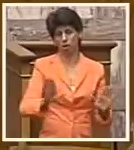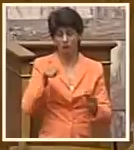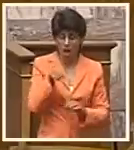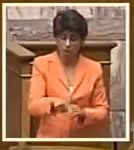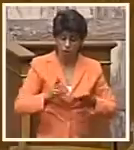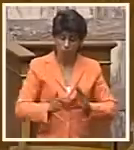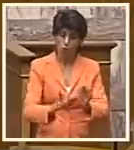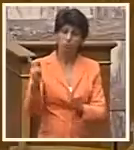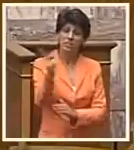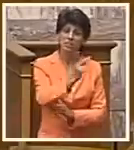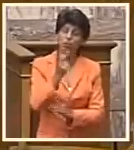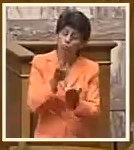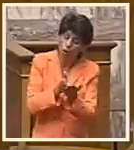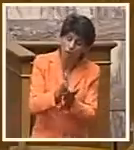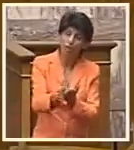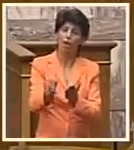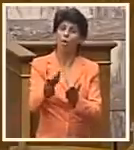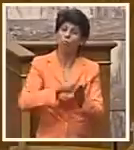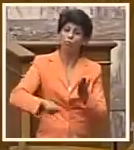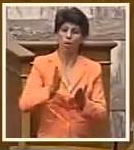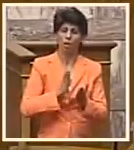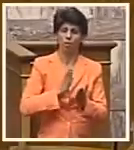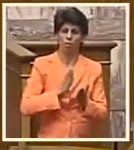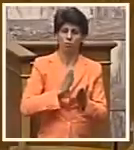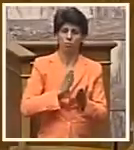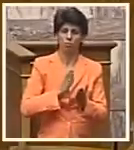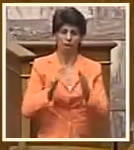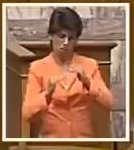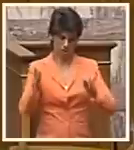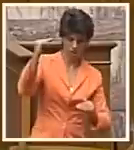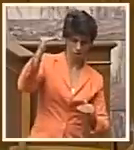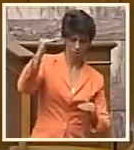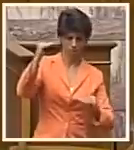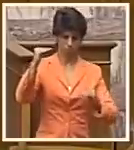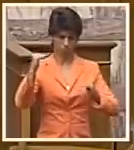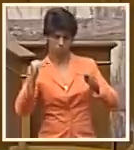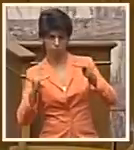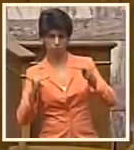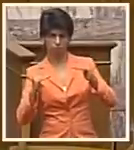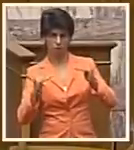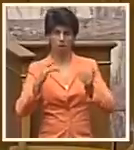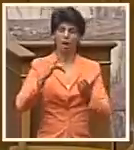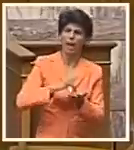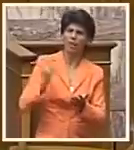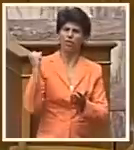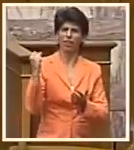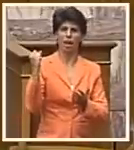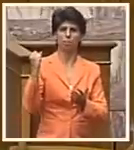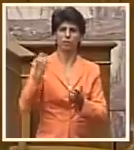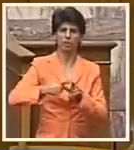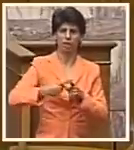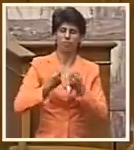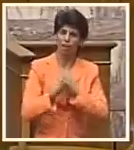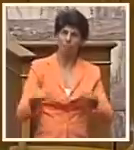προχωρήσουμε για μια κοινωνία πιο δίκαιη, πιο ανθρώπινη. Να πατάξουμε τις ανισότητες, να απελευθερώσουμε τις δημιουργικές δυνάμεις του τόπου. Γι' αυτό είμαστε